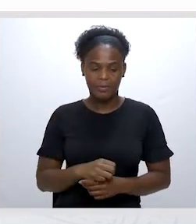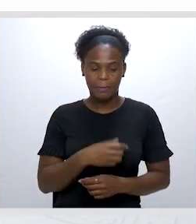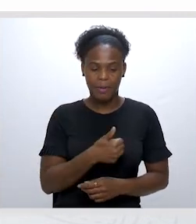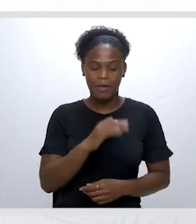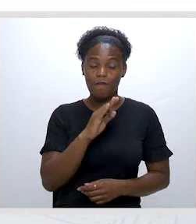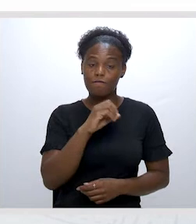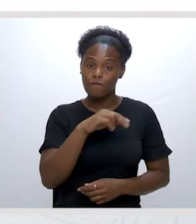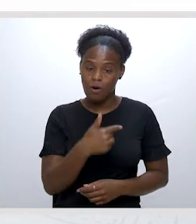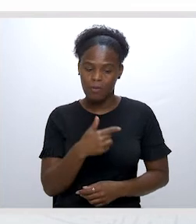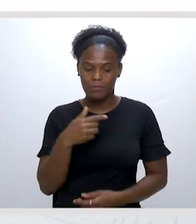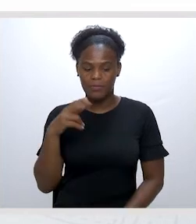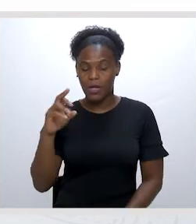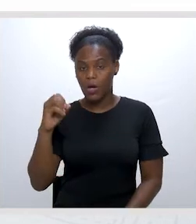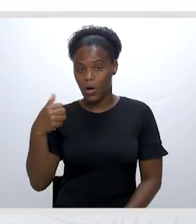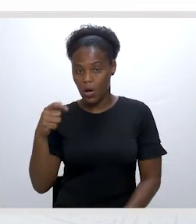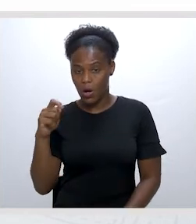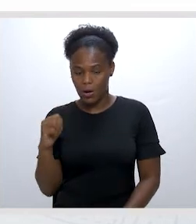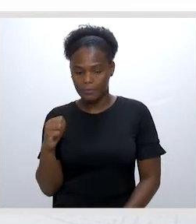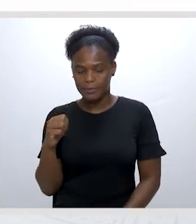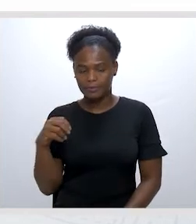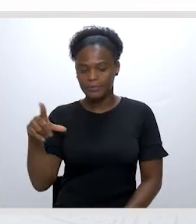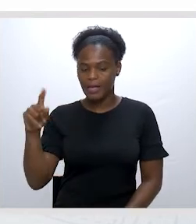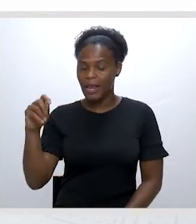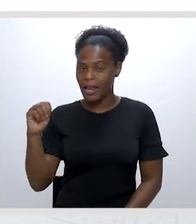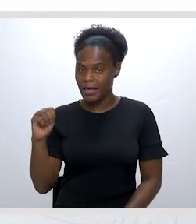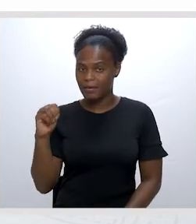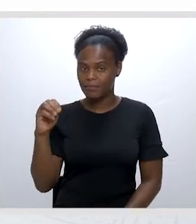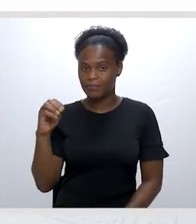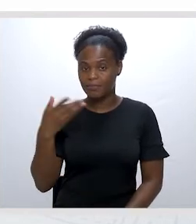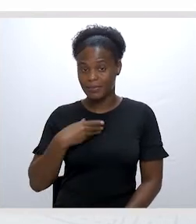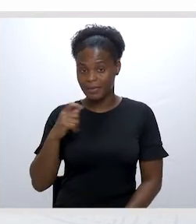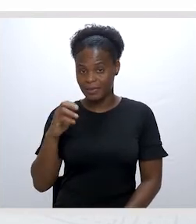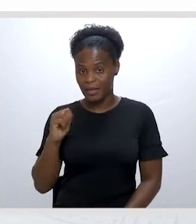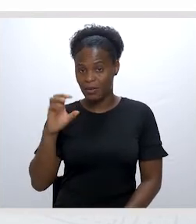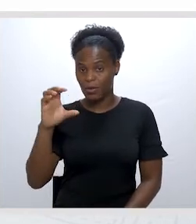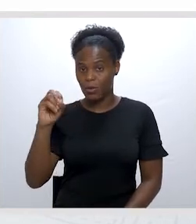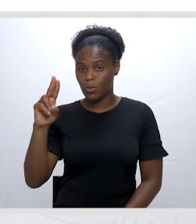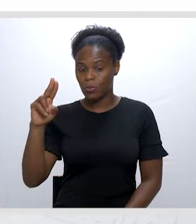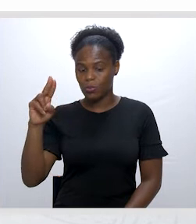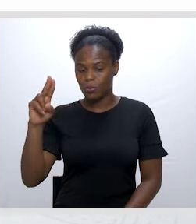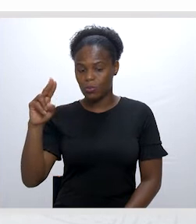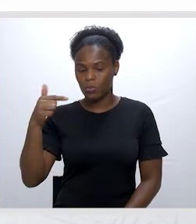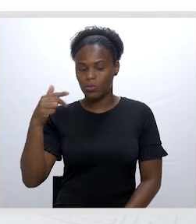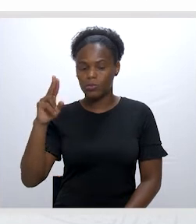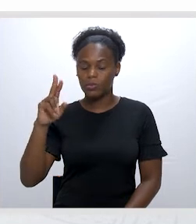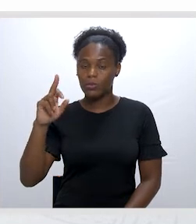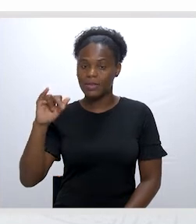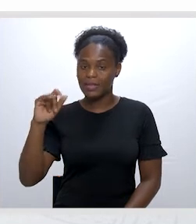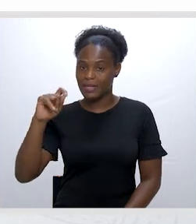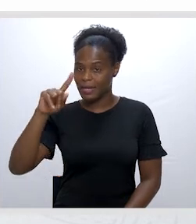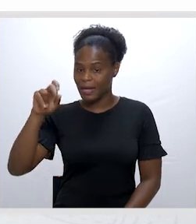fond, robe, lait. D, couturière.